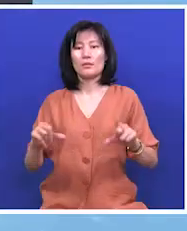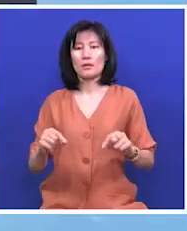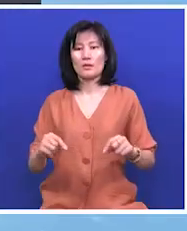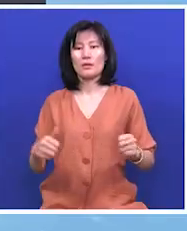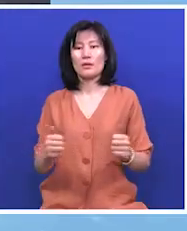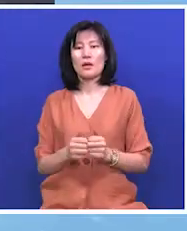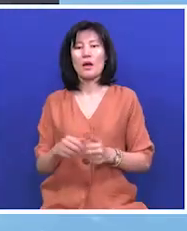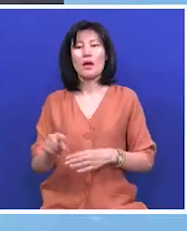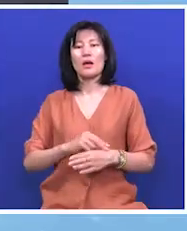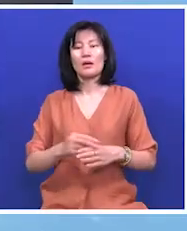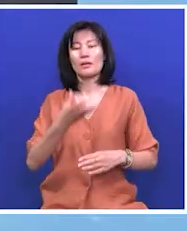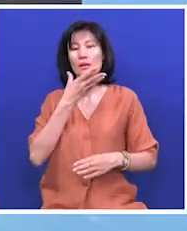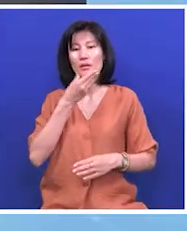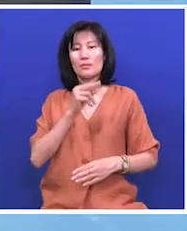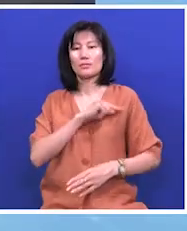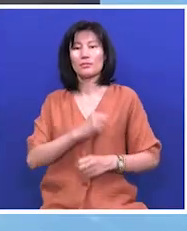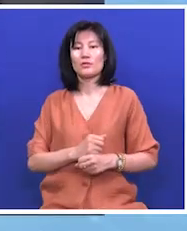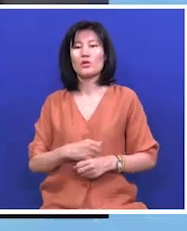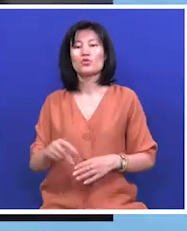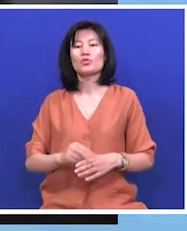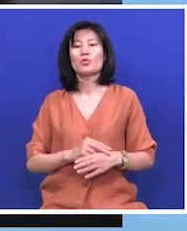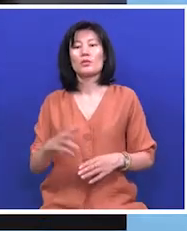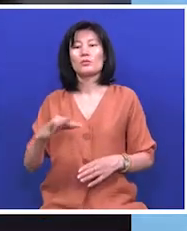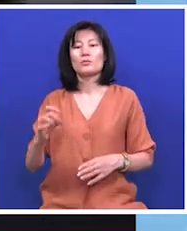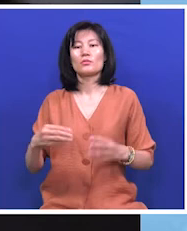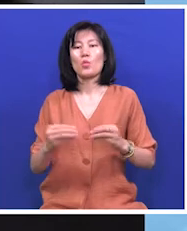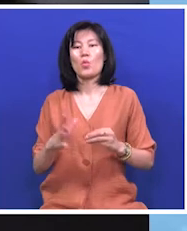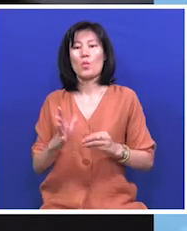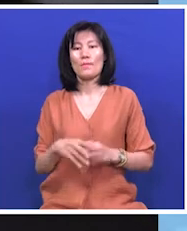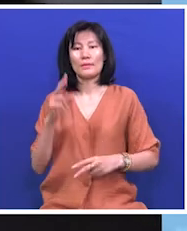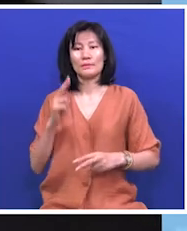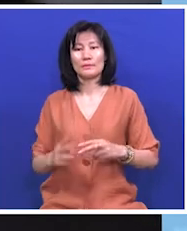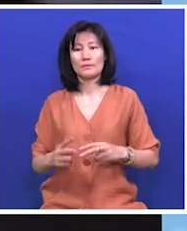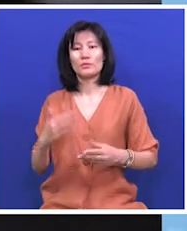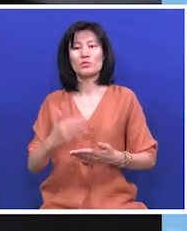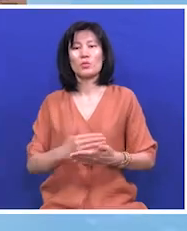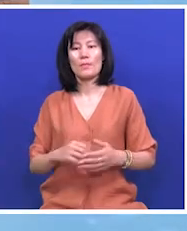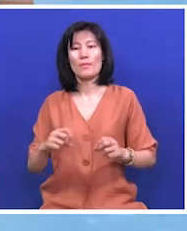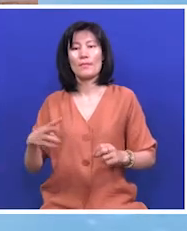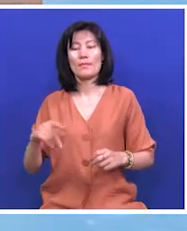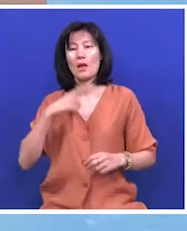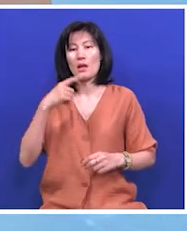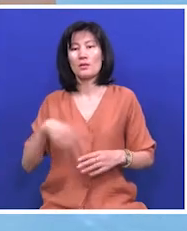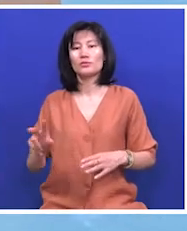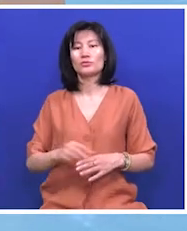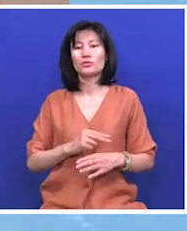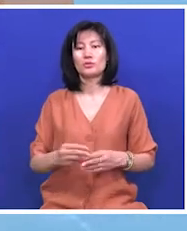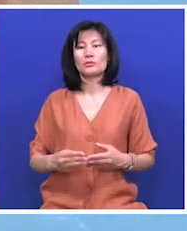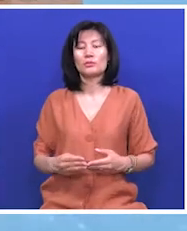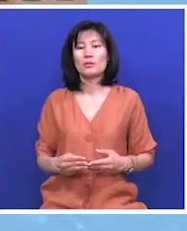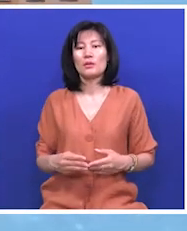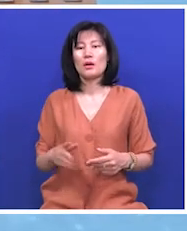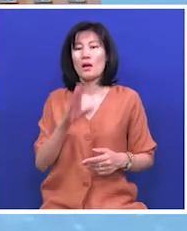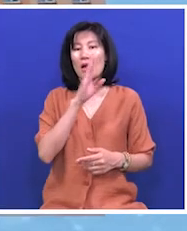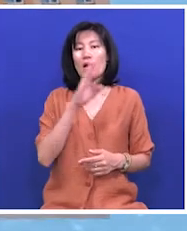мектеп ғимаратының қасбетін әрлеу жұмыстарына жұмсалады. Жөндеу жұмыстары тамыз айының 15-іне дейін аяқталады деп жоспарланған. Айта кетейік, жөндеу